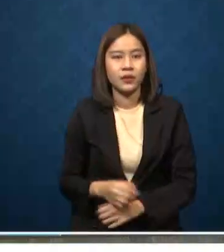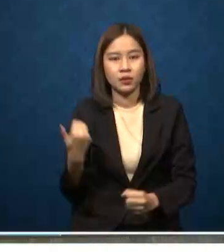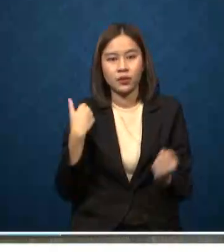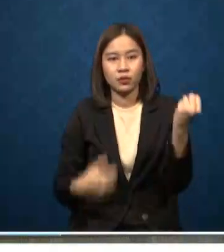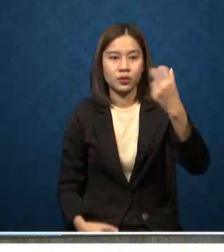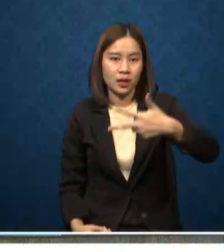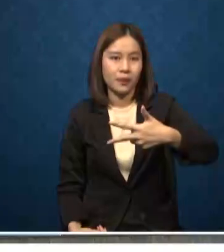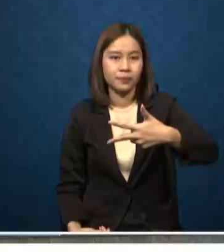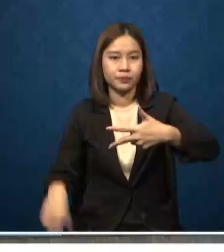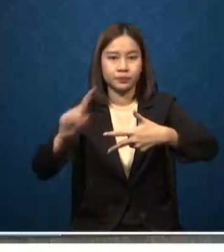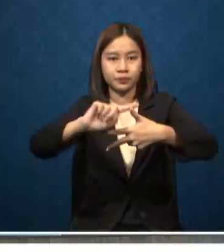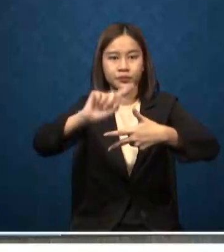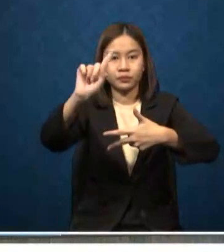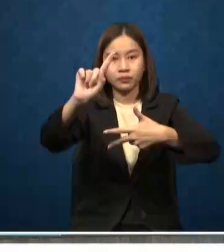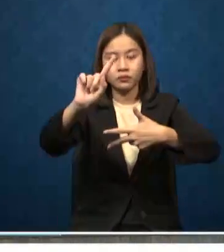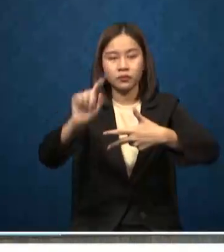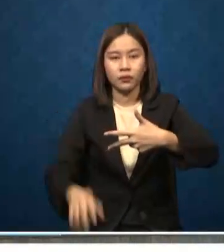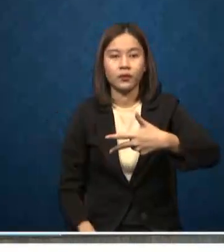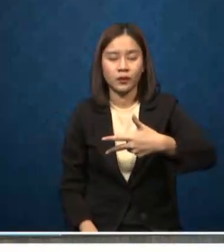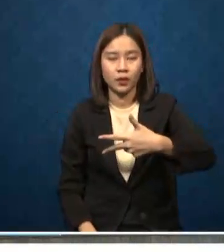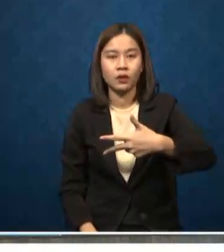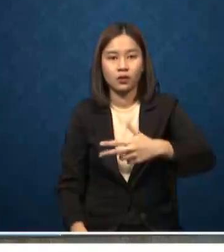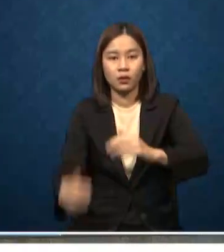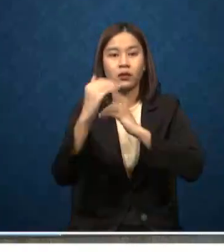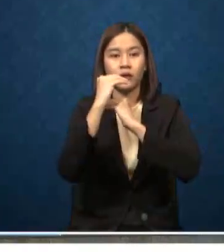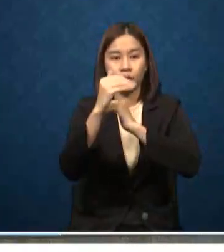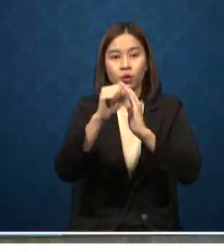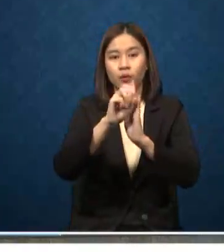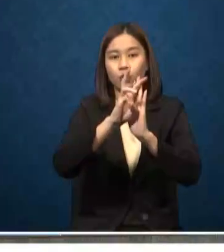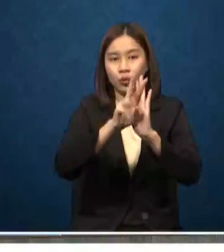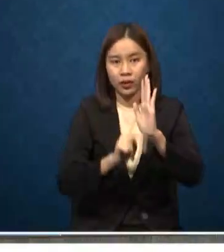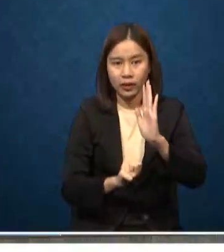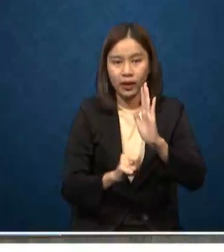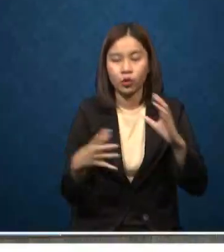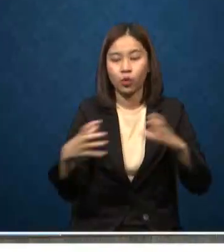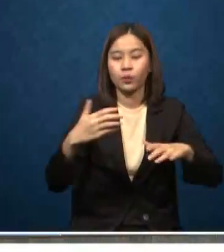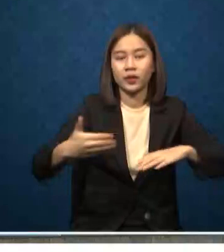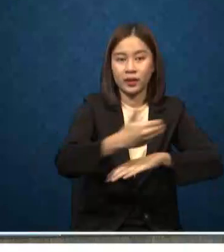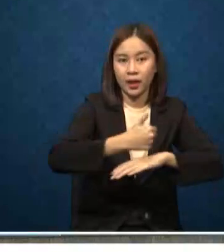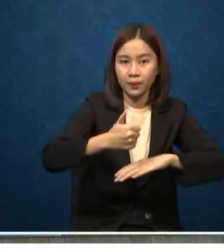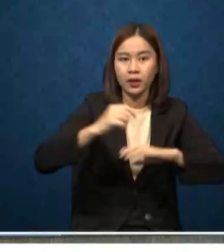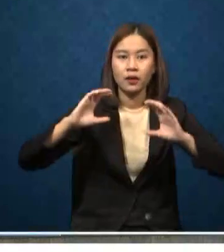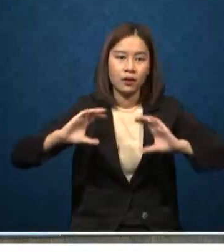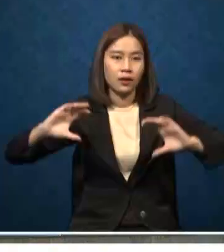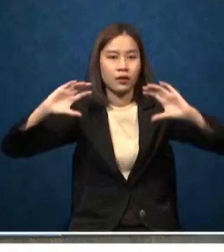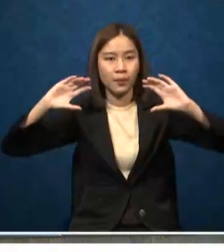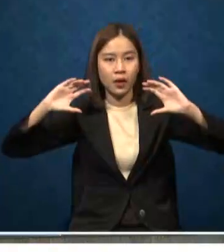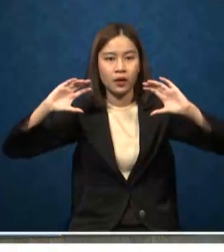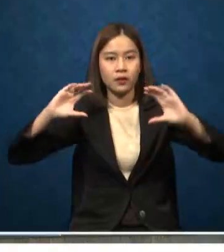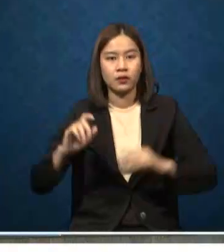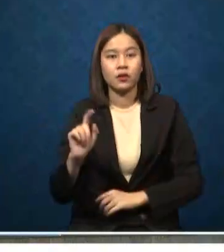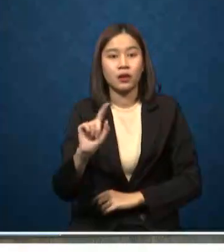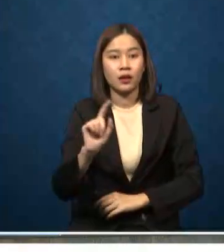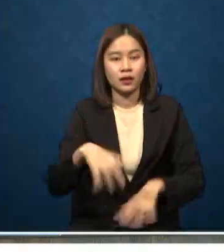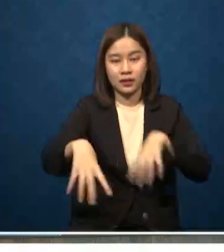การด้วยกันประการแรกต้องกำหนดเป็นวินัยทั้งในพรรคการเมืองและในรัฐบาลโดยการจัดระ